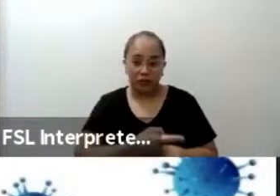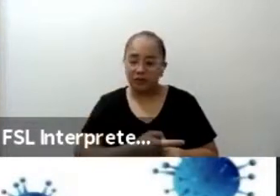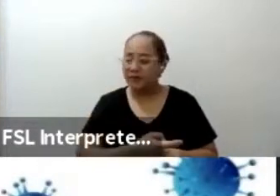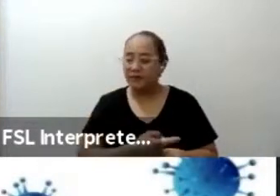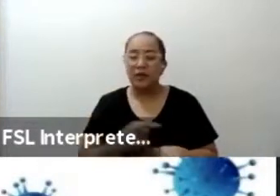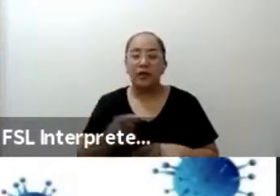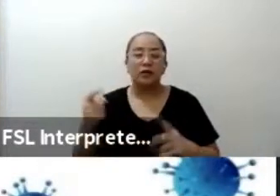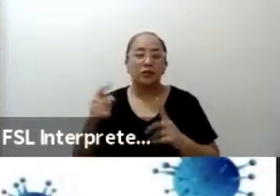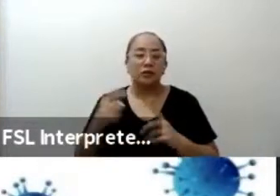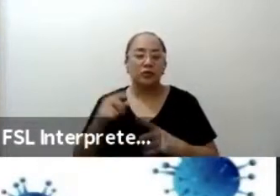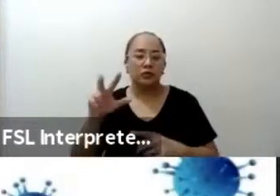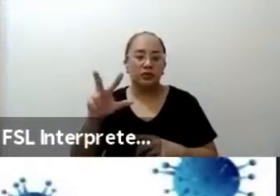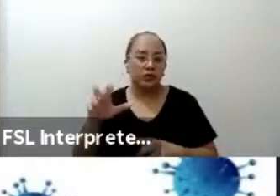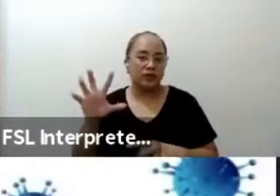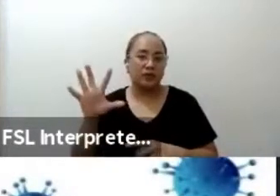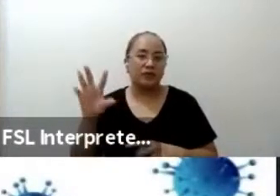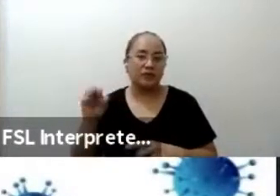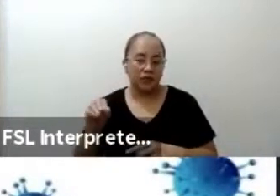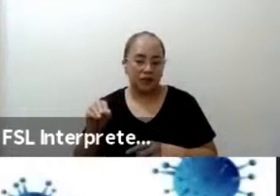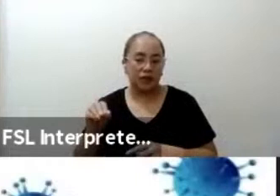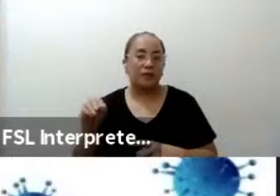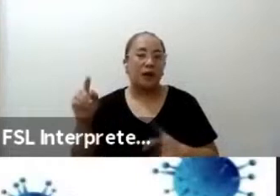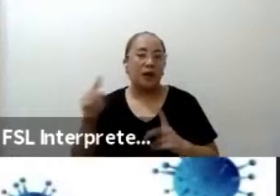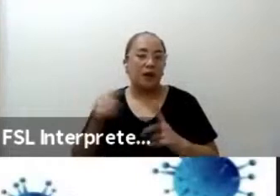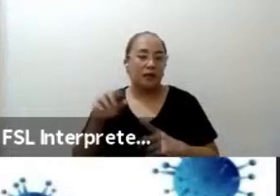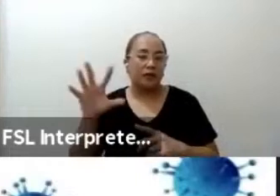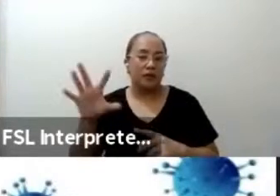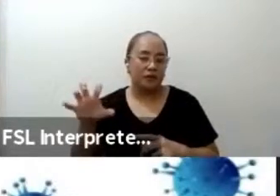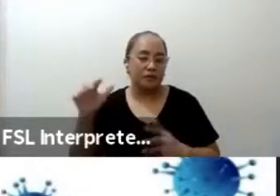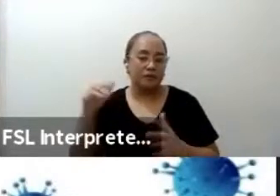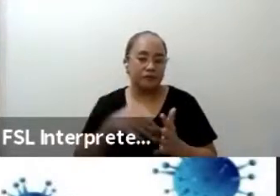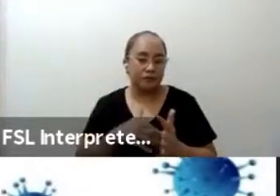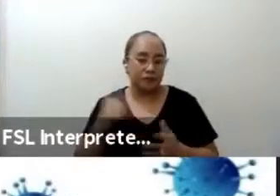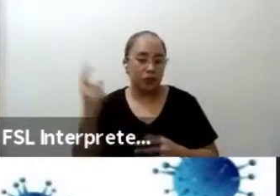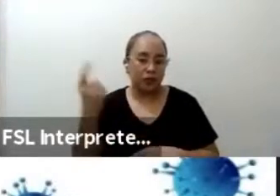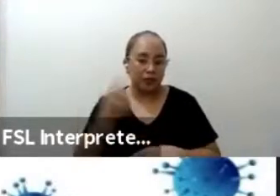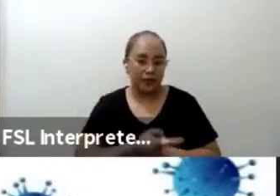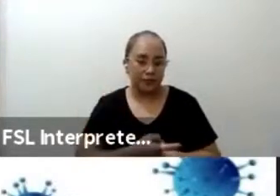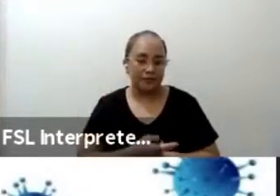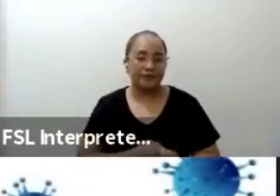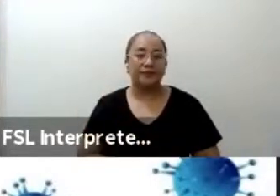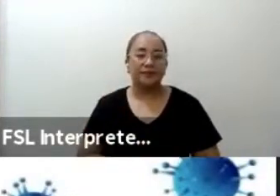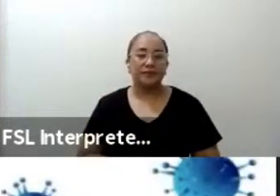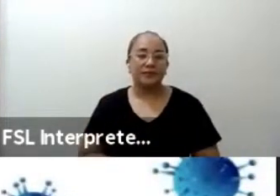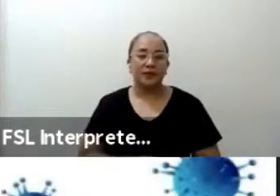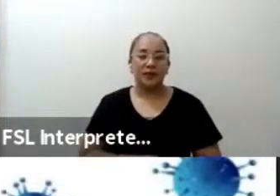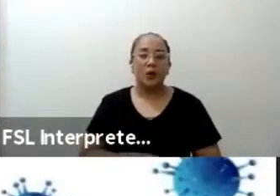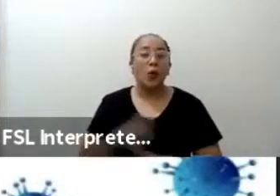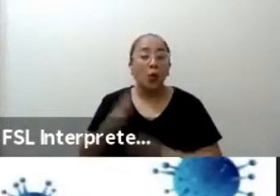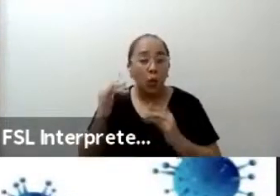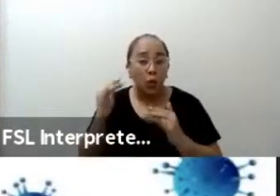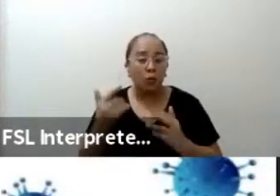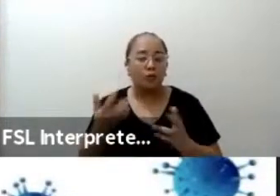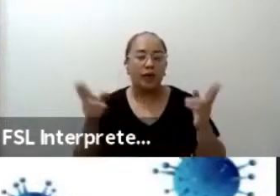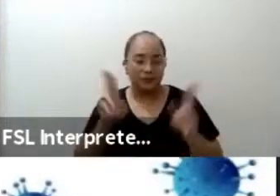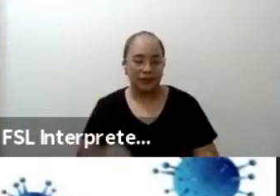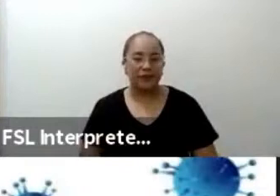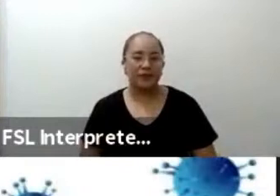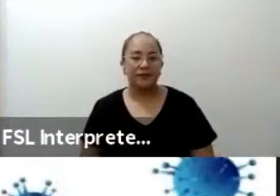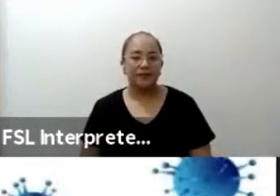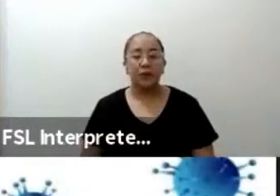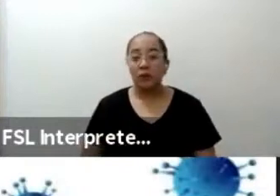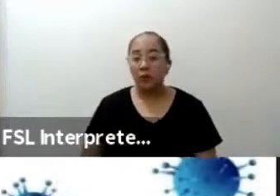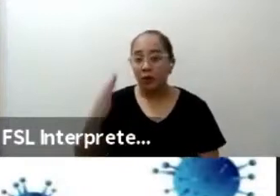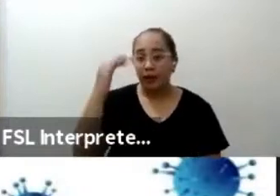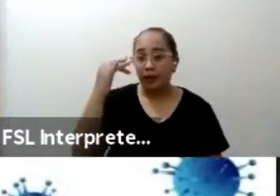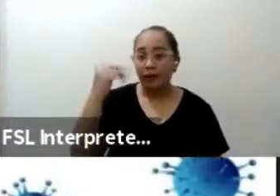hanggang 350,000 hanggang 500,000 per day. Hari nawa ay mangyari ito. Dahil